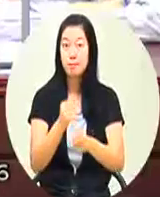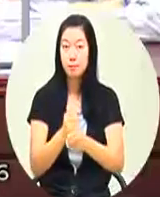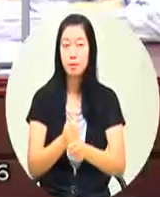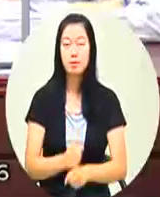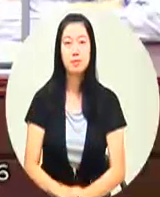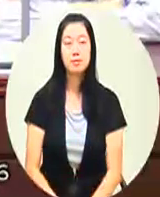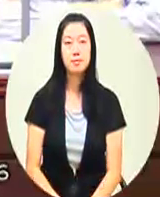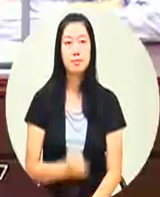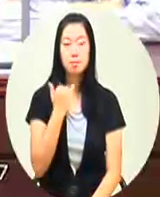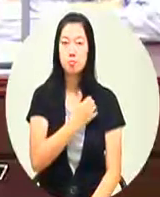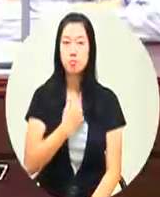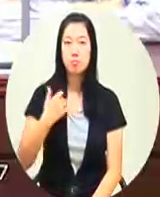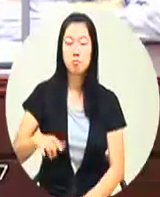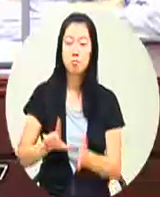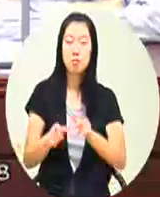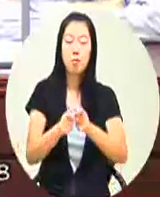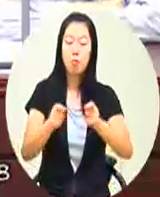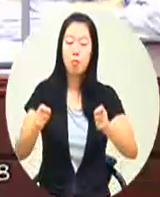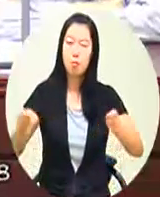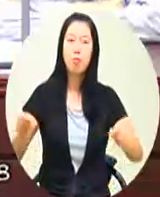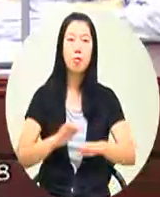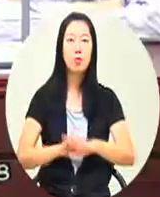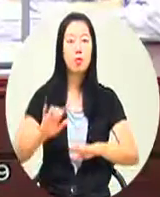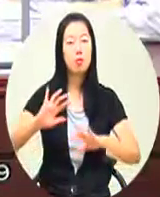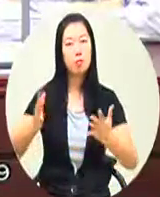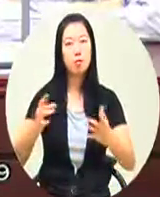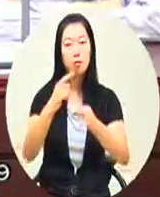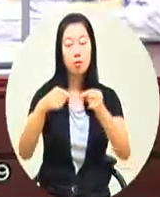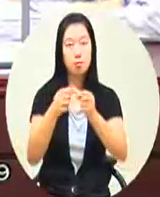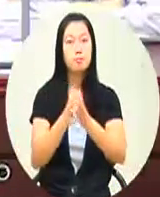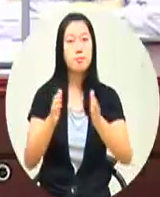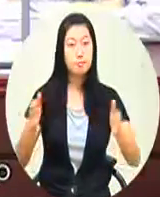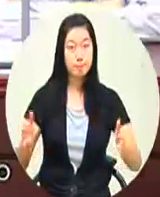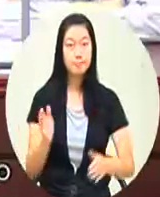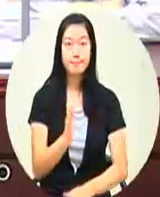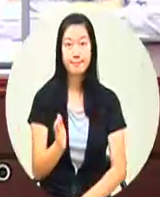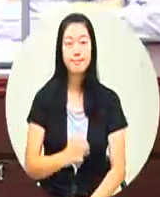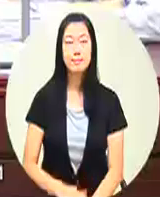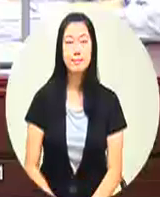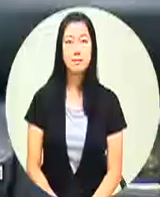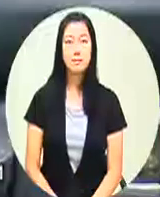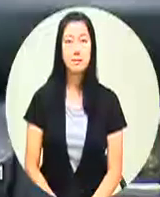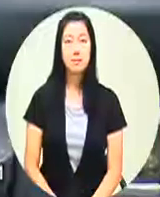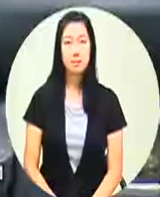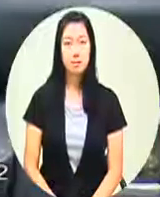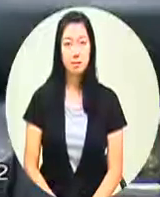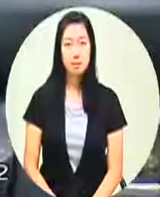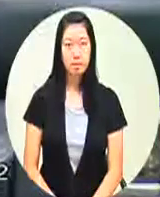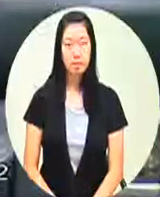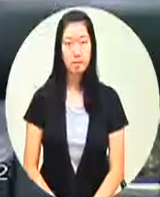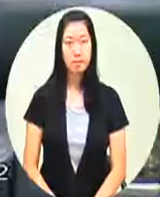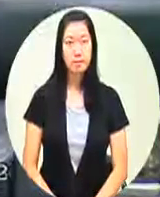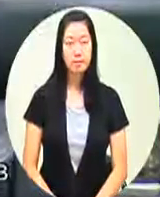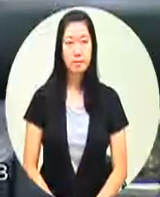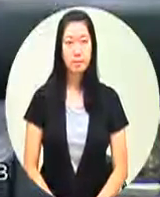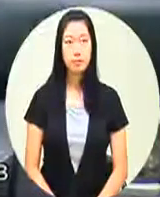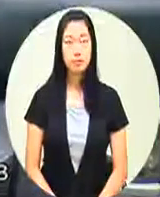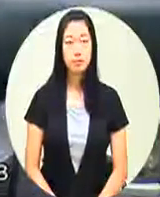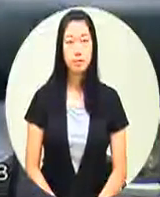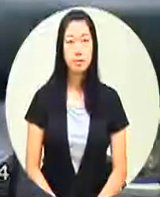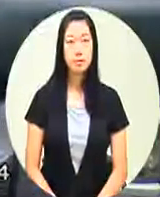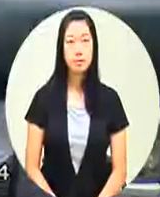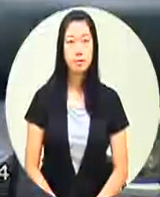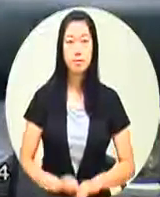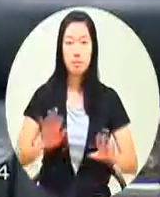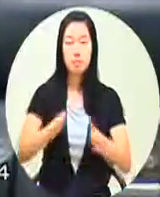分可能会执行的时间会比较长一点，大约要1年。 好，希望你这个除了现在要招